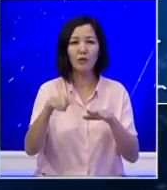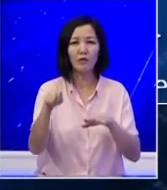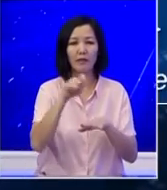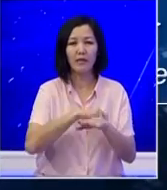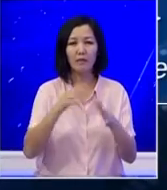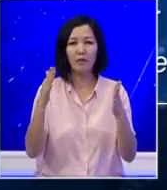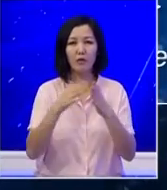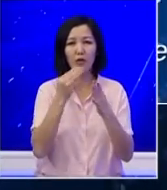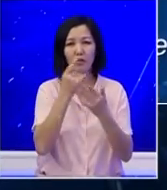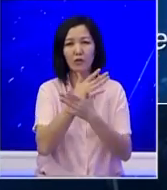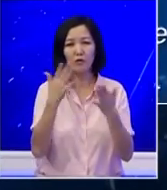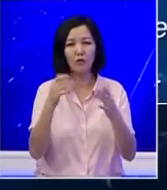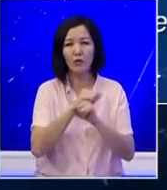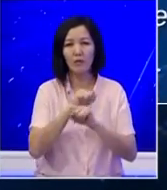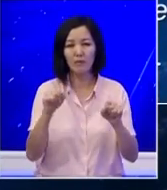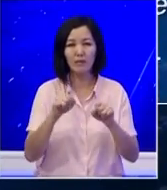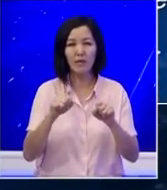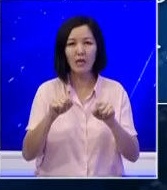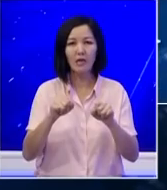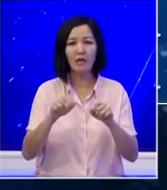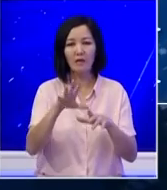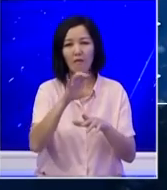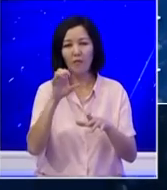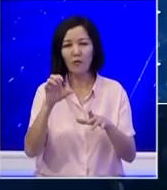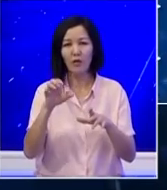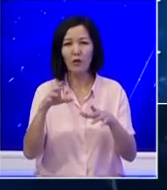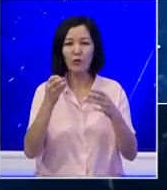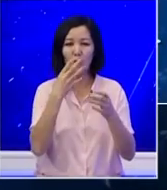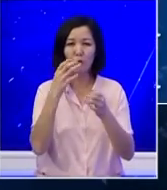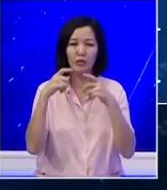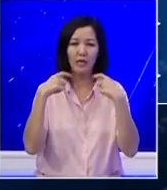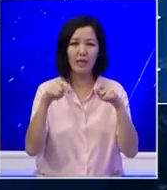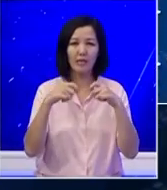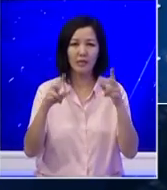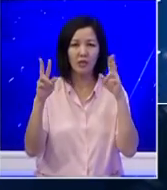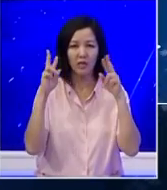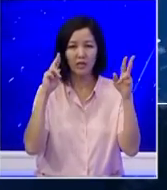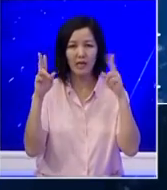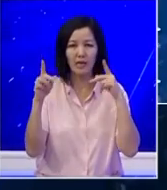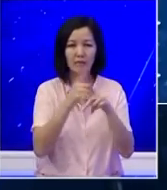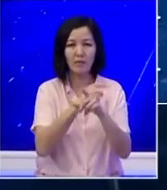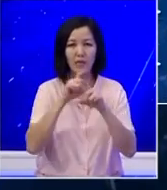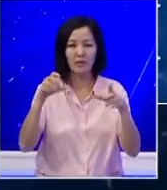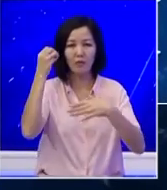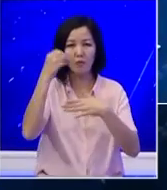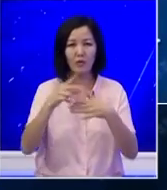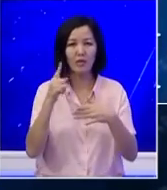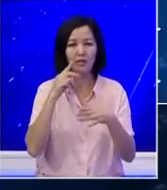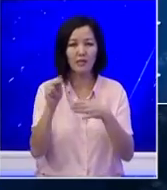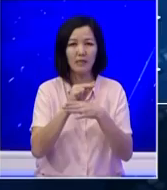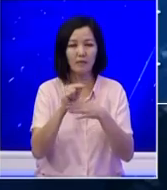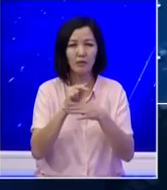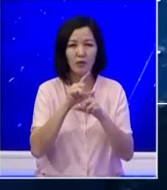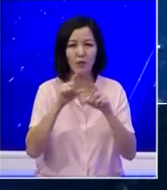болатын азық-түліктік емес дүкендер, фотосалондар, гүл сататын дүңгіршектер, шаштараздар, медицина орталықтары, стоматологиялық